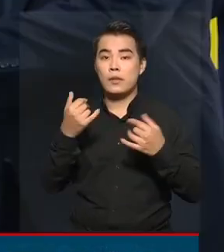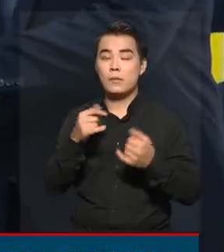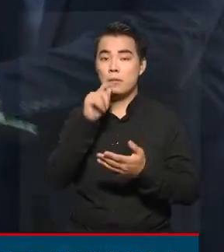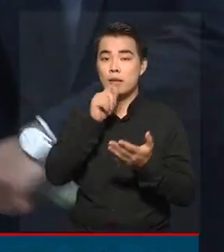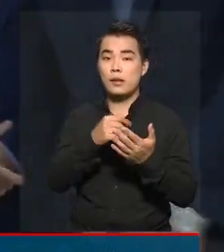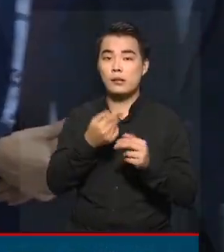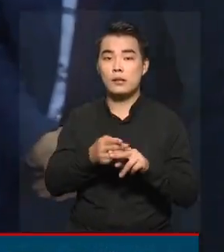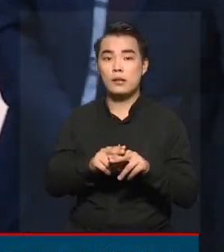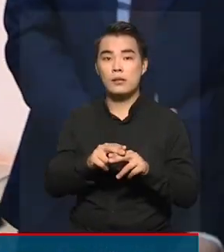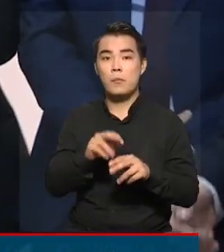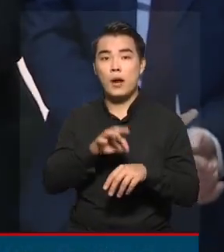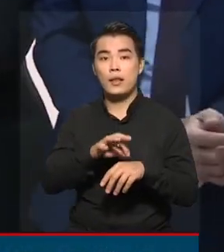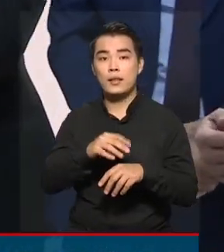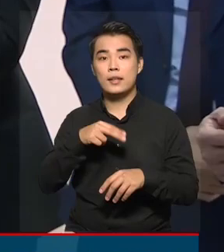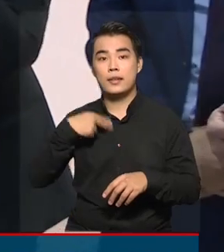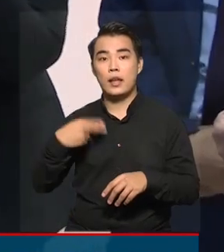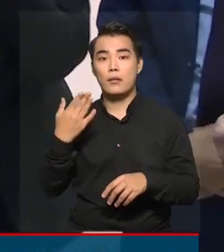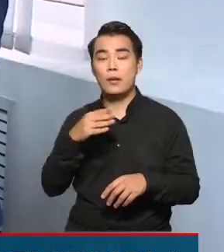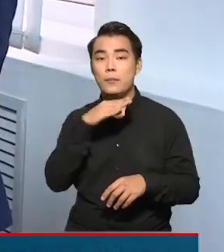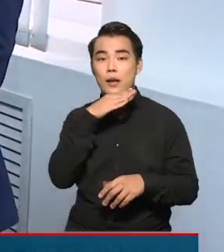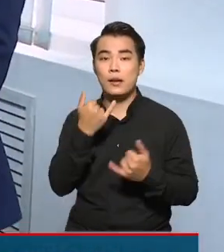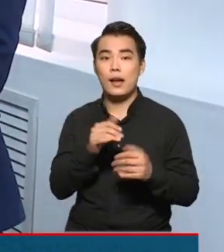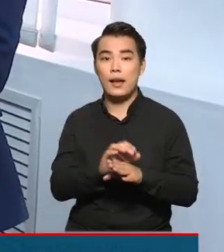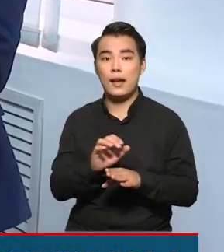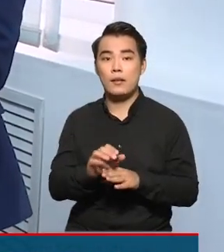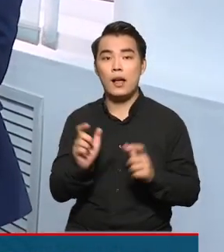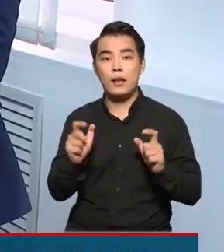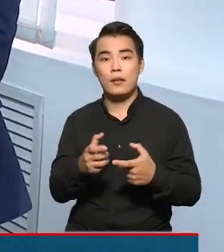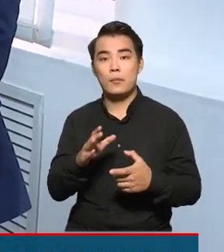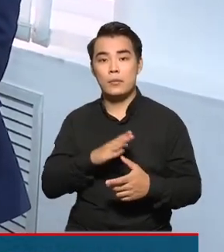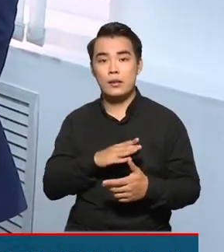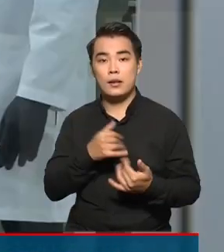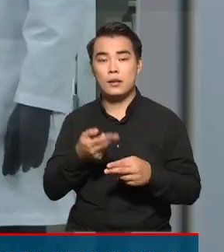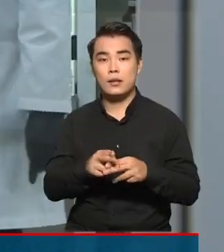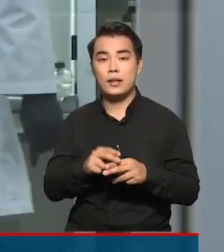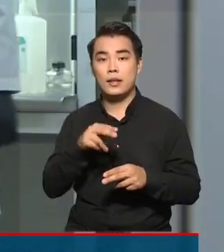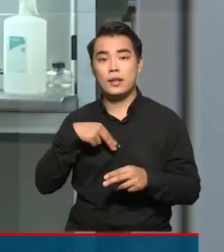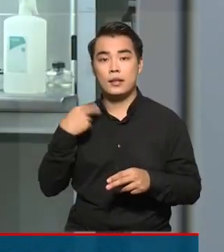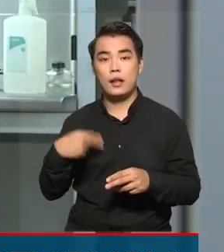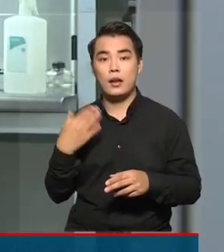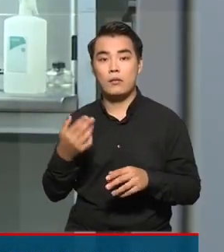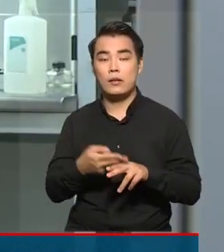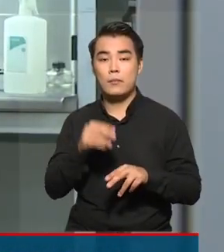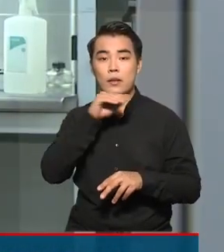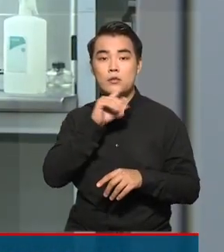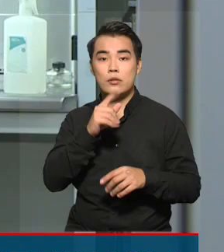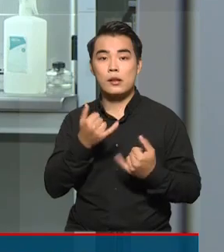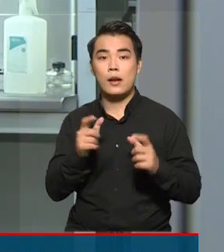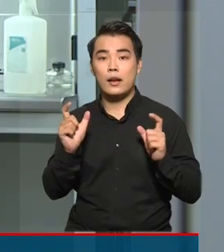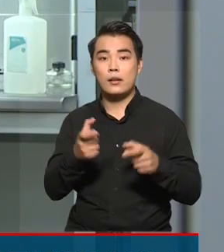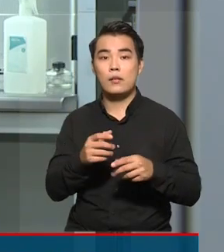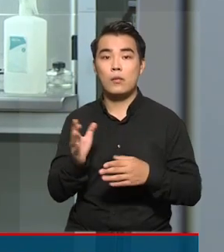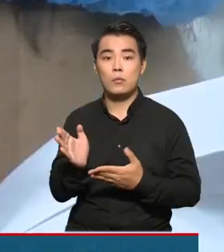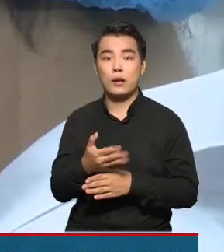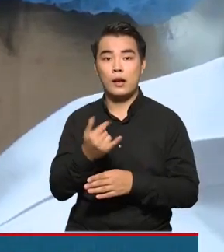өршуіне байланысты Қытай ет өнімдерін экспорттауға шектеулер қойған. Енді қытайлық сарапшылар аталмыш шектеулерді жою